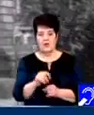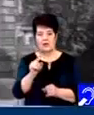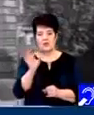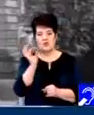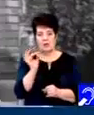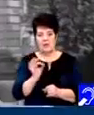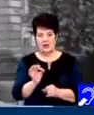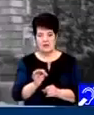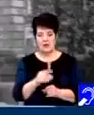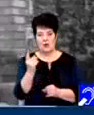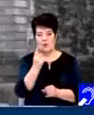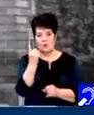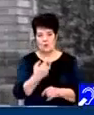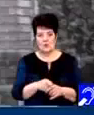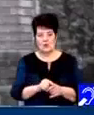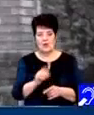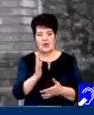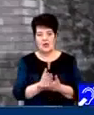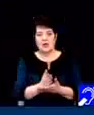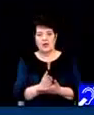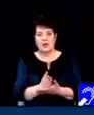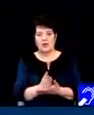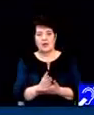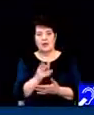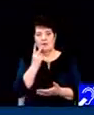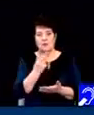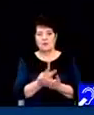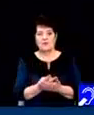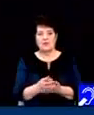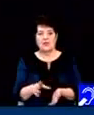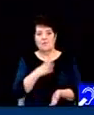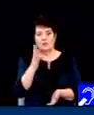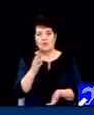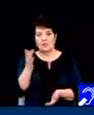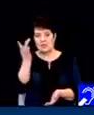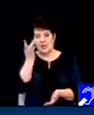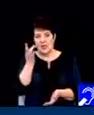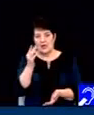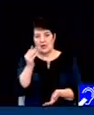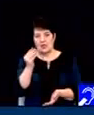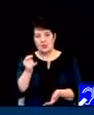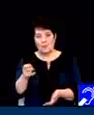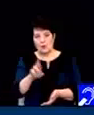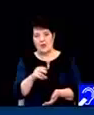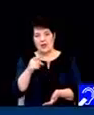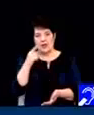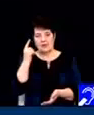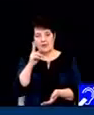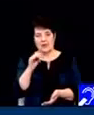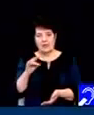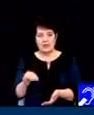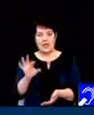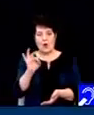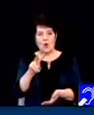germană. Este unul din basarabieni care în perioada interbelică a fost în Japonia, în China, în